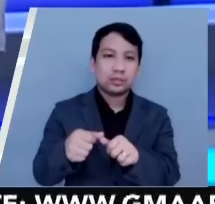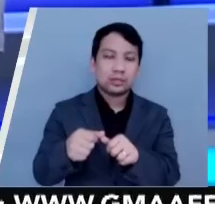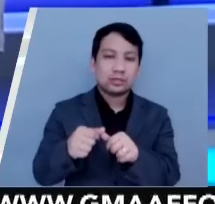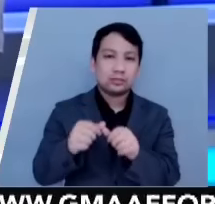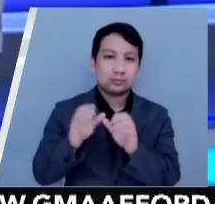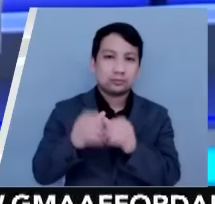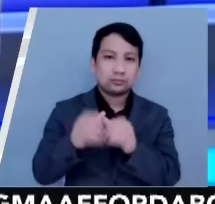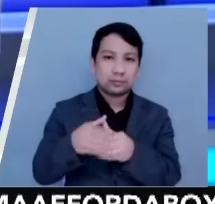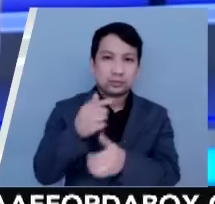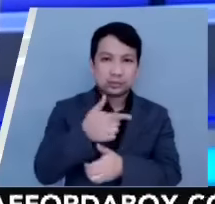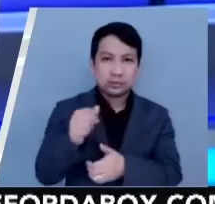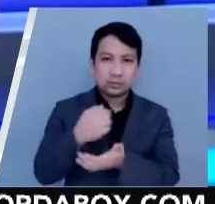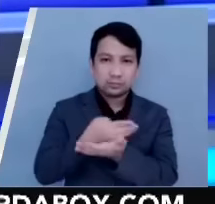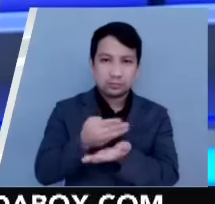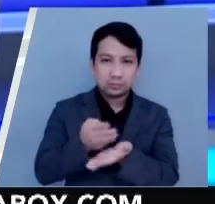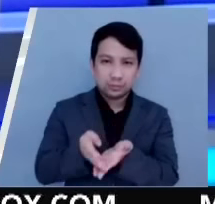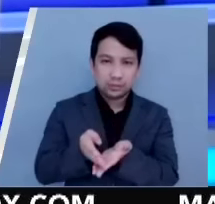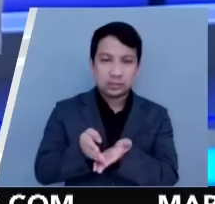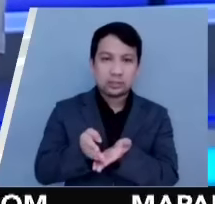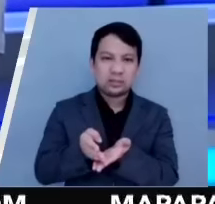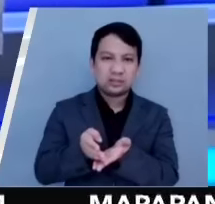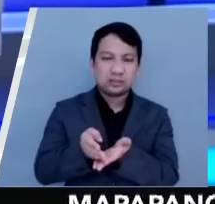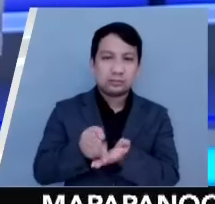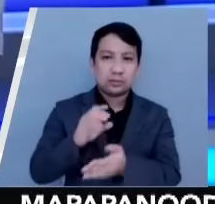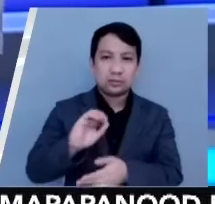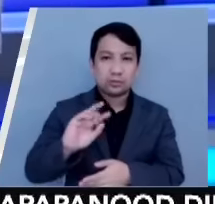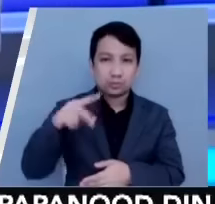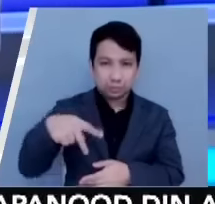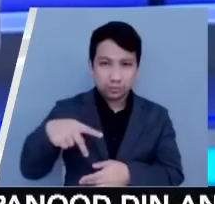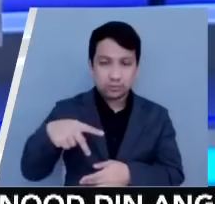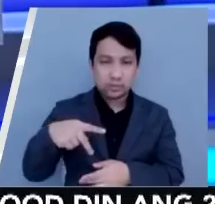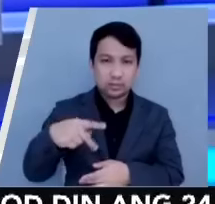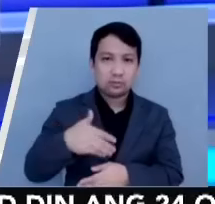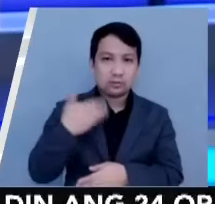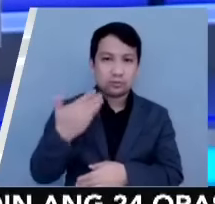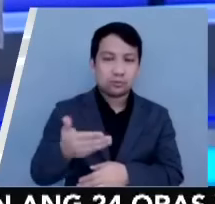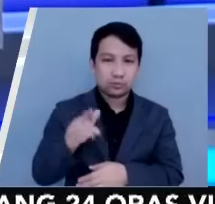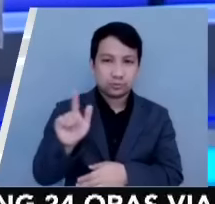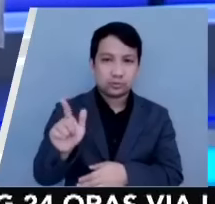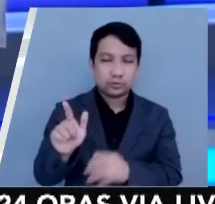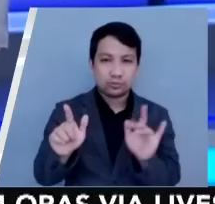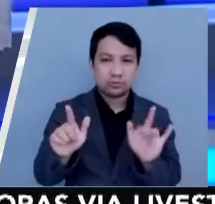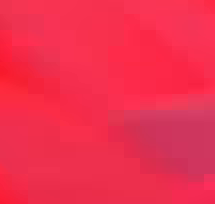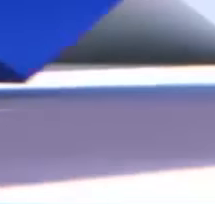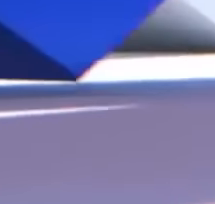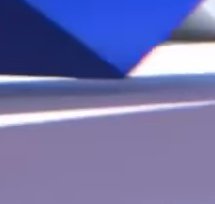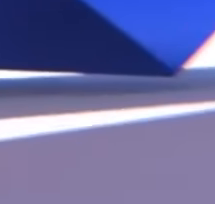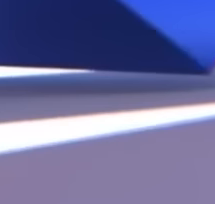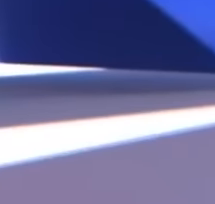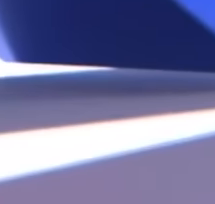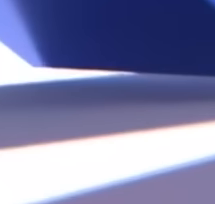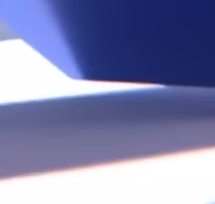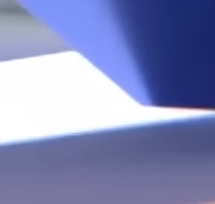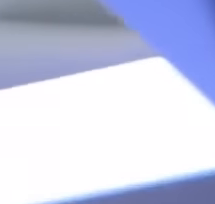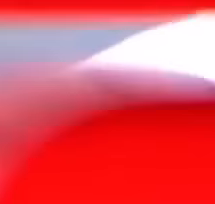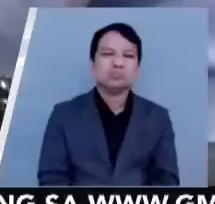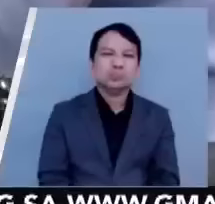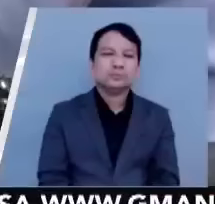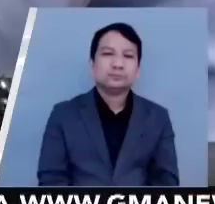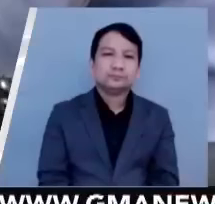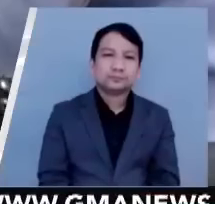pagtalakay sa hinihinging budget ng Office of the Vice President para sa taong 2025. Nagbabalik si Rafi Tima.